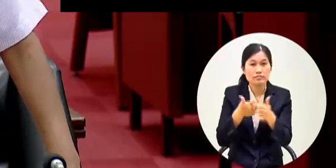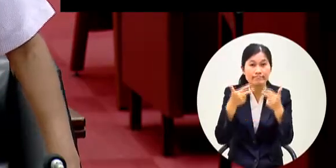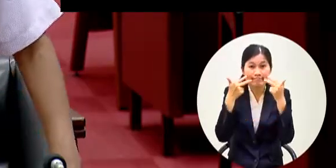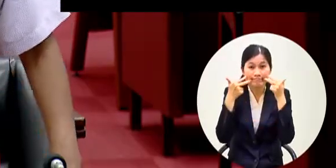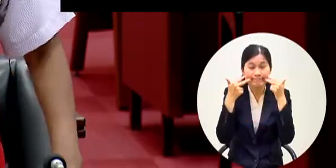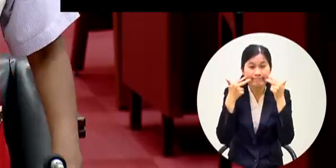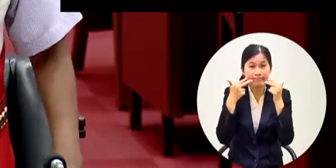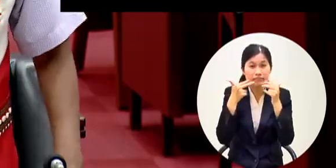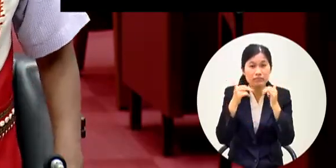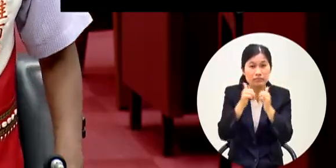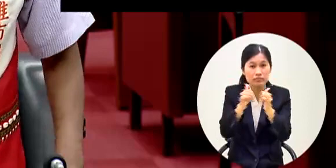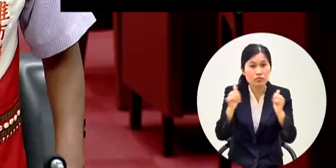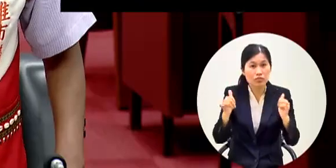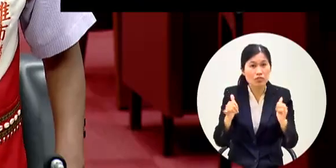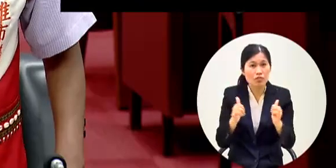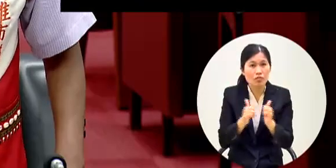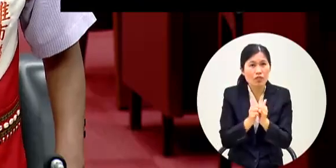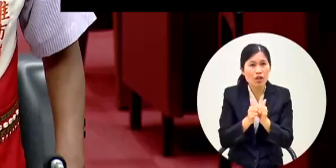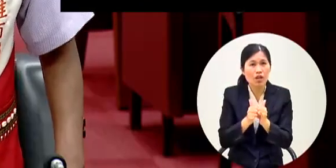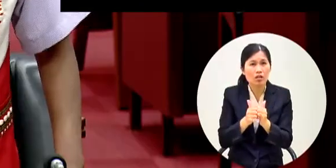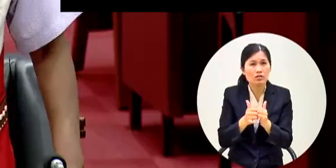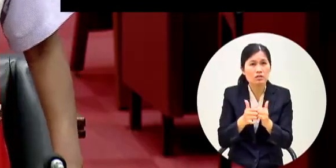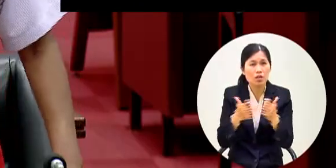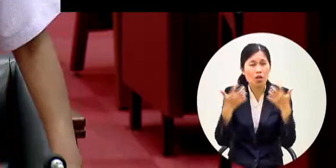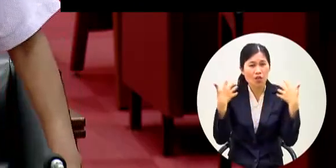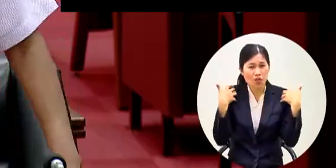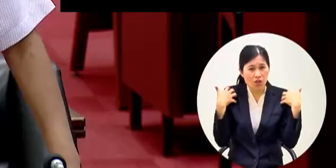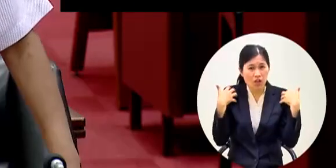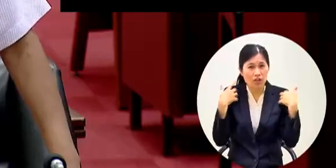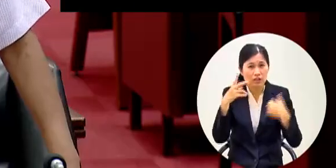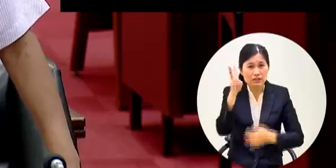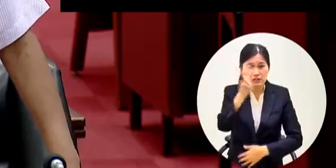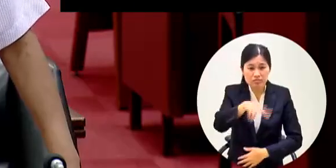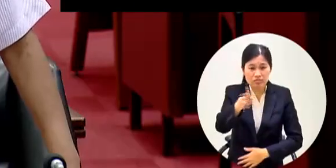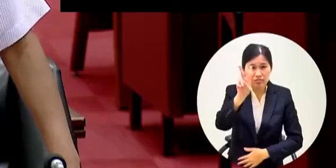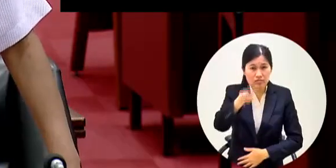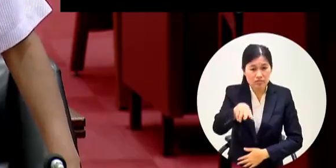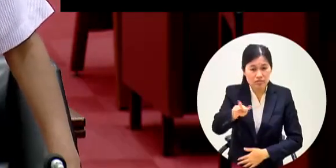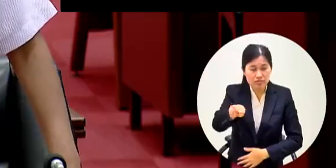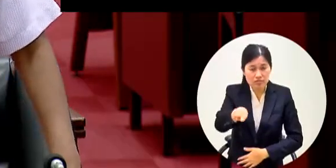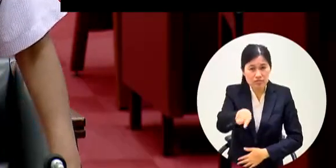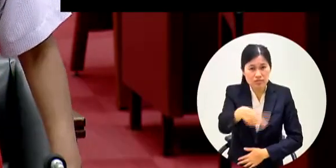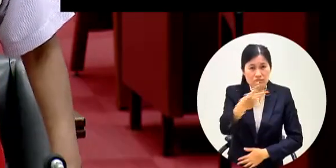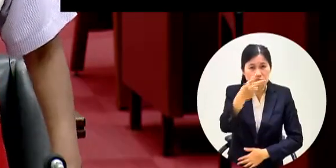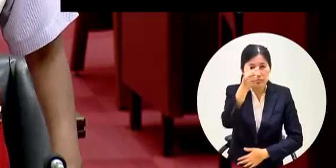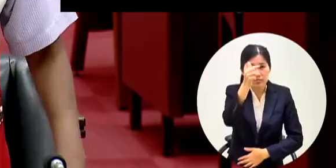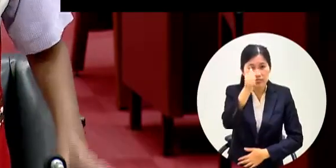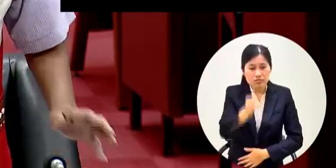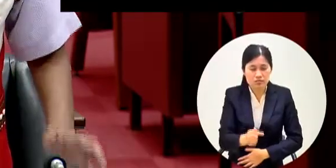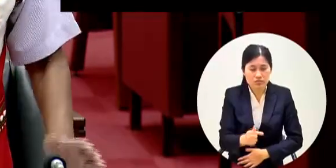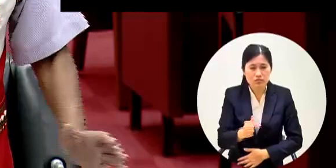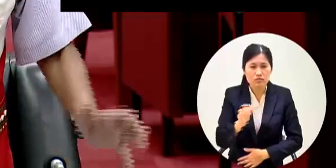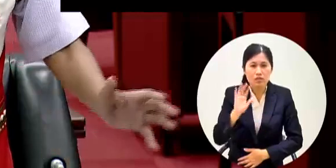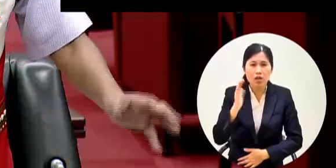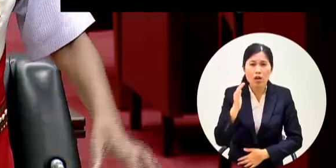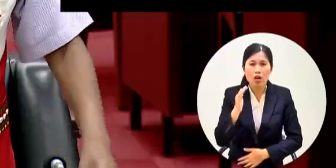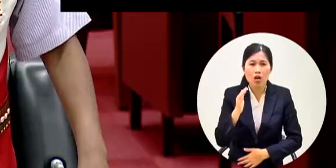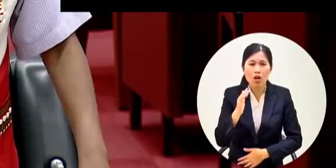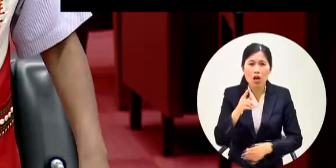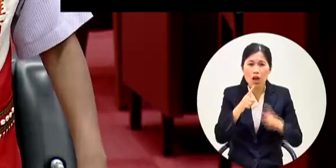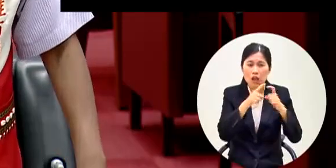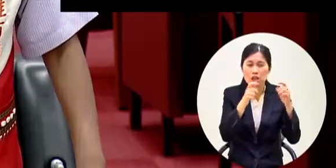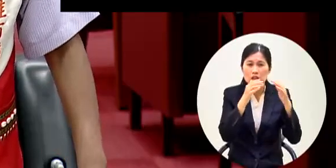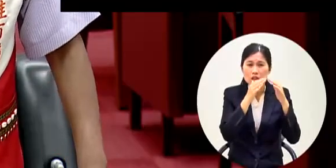民也负担了全草的2200亿，但是都会